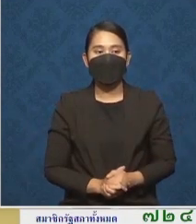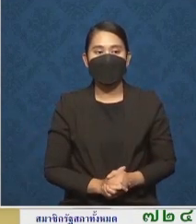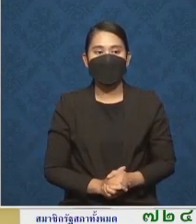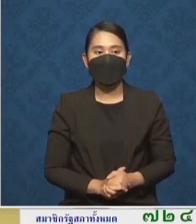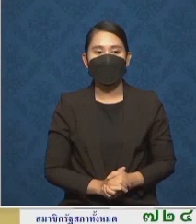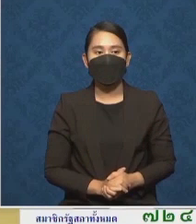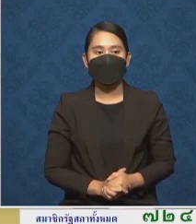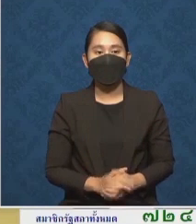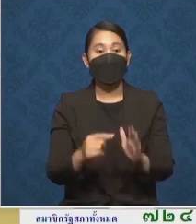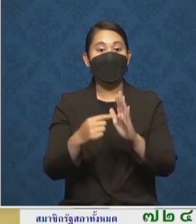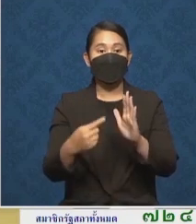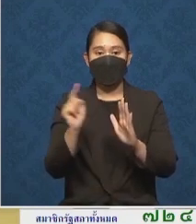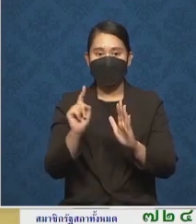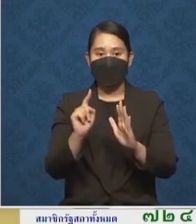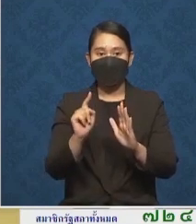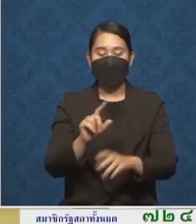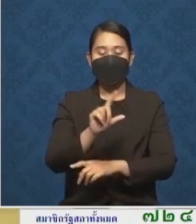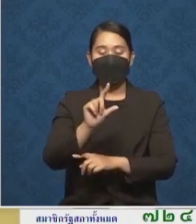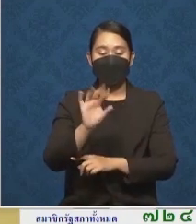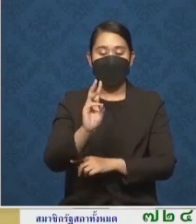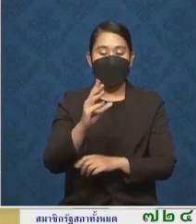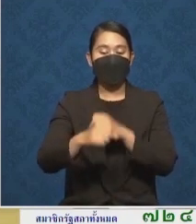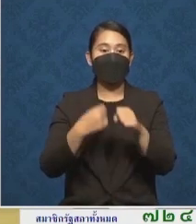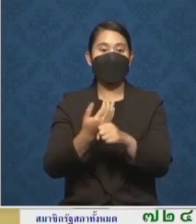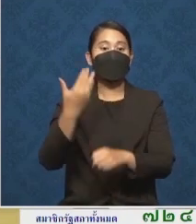เริ่มตนวธีสารนี้ตงแต่ 26 ปีที่แล้ว